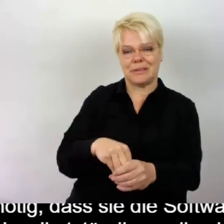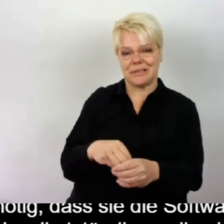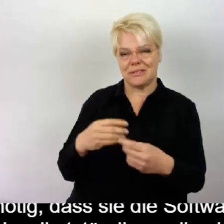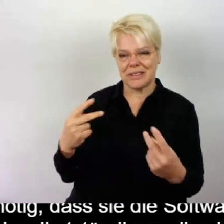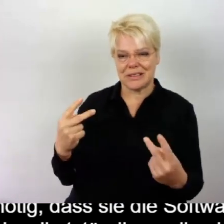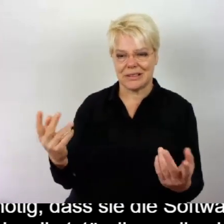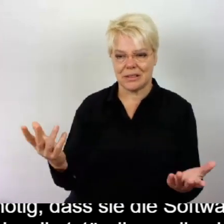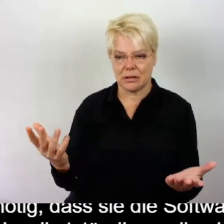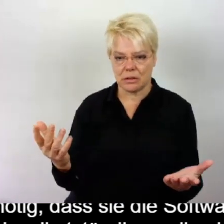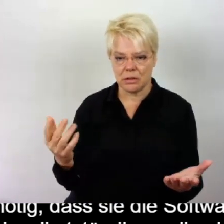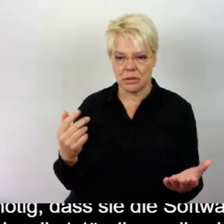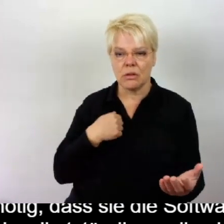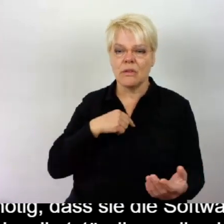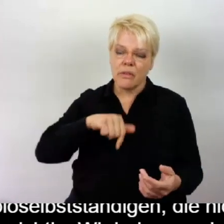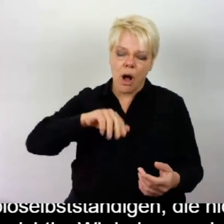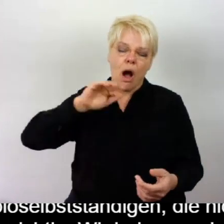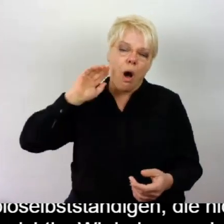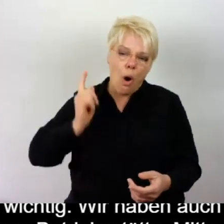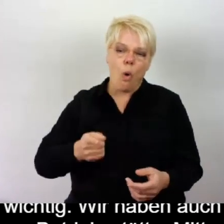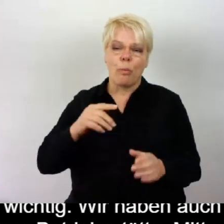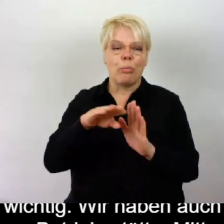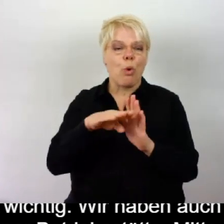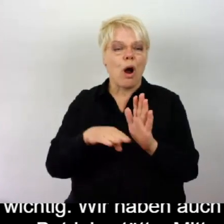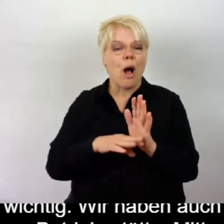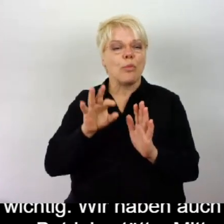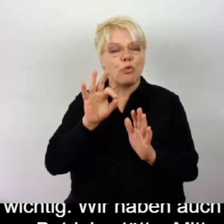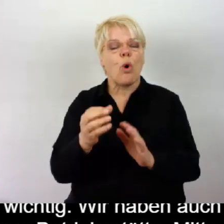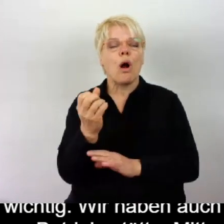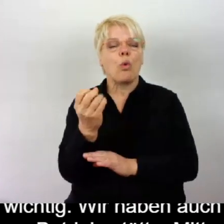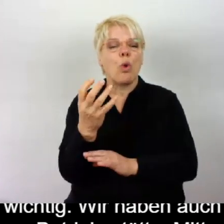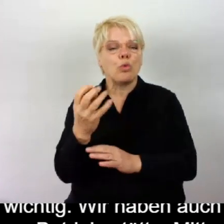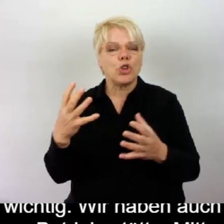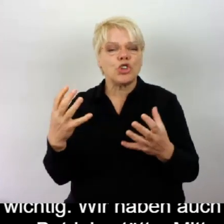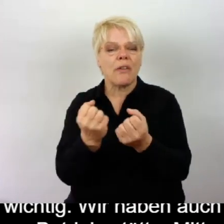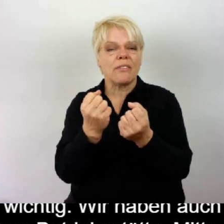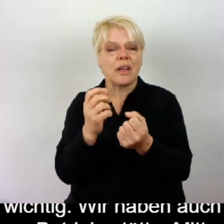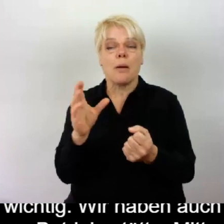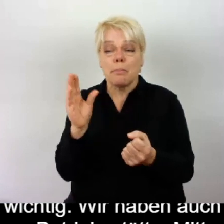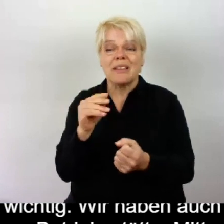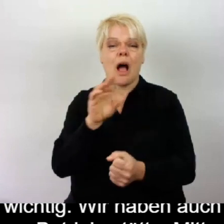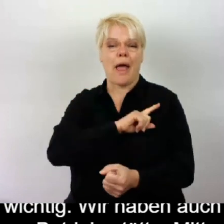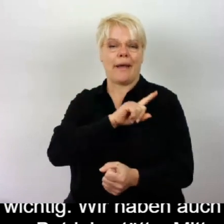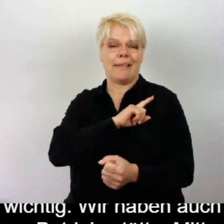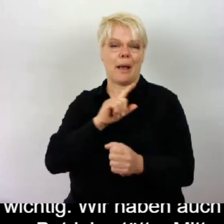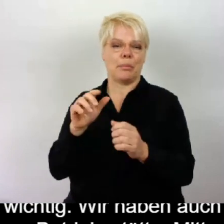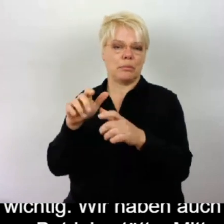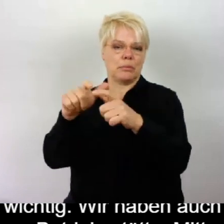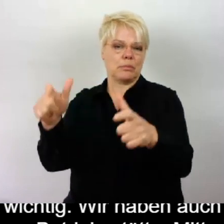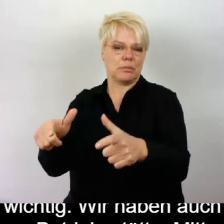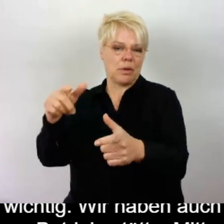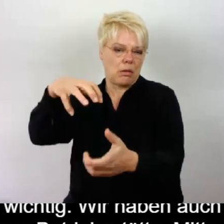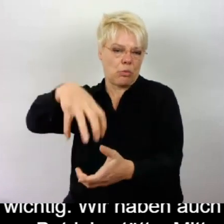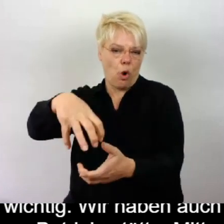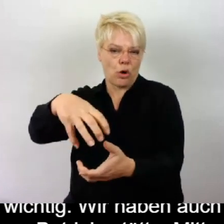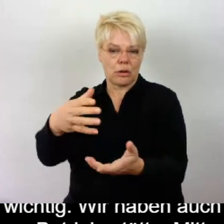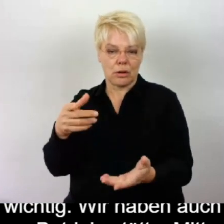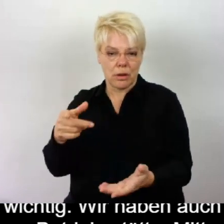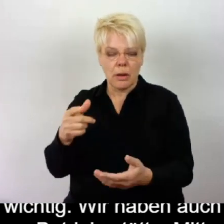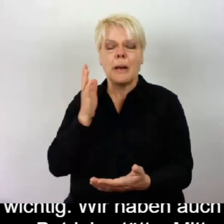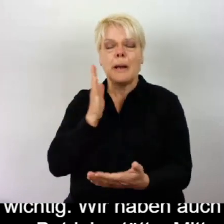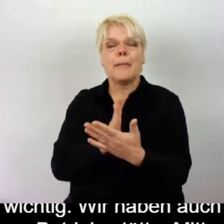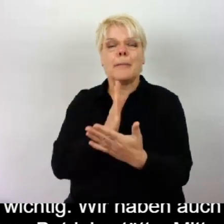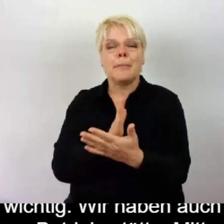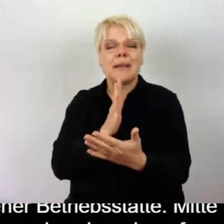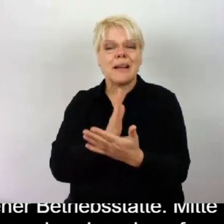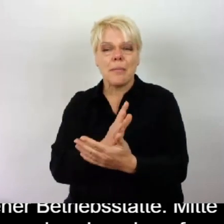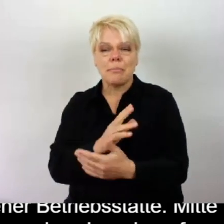früh auch mit dabei waren. Drittens, faire und gerechte Lösungen bei den Honoraren. Das ist angesprochen.